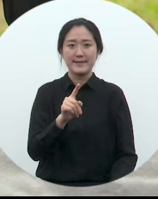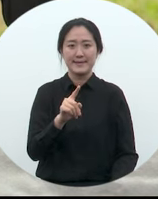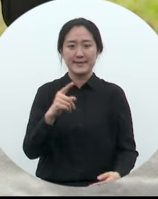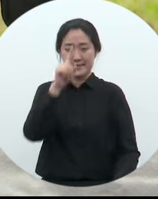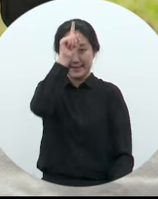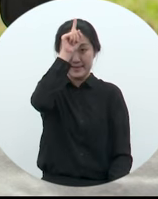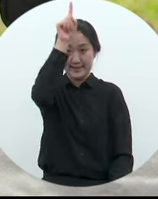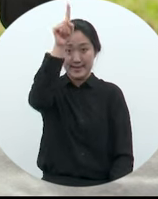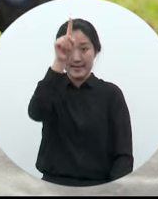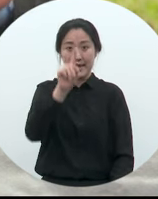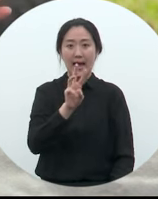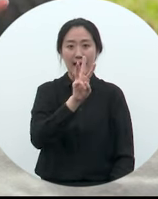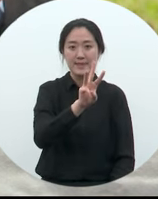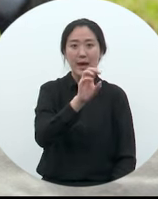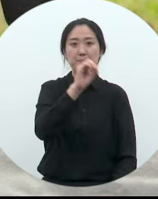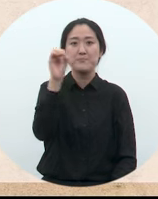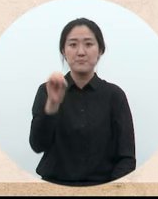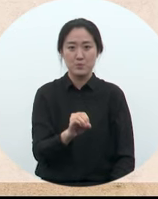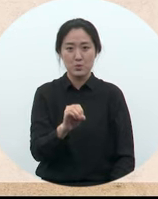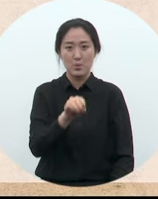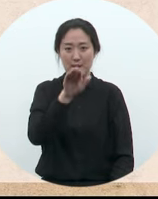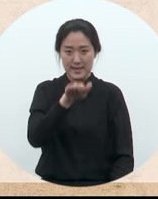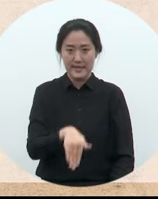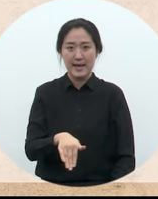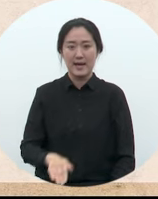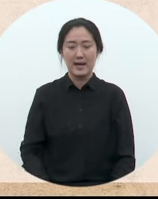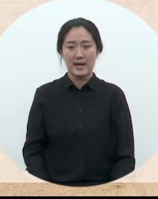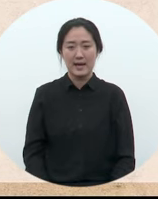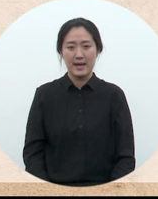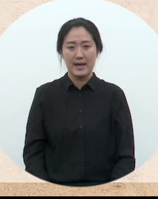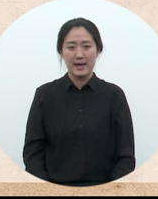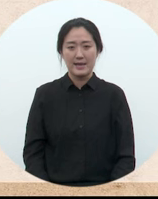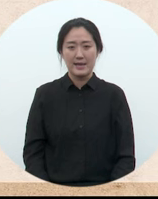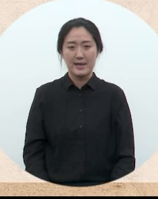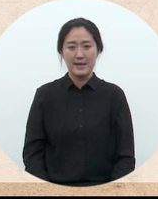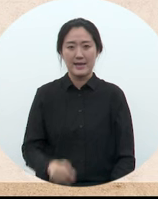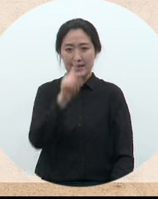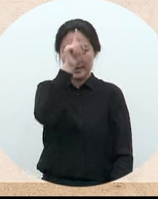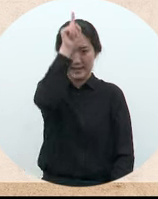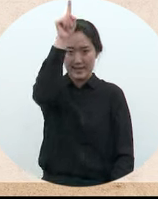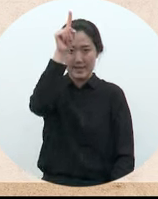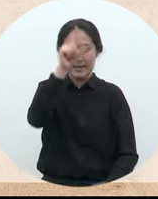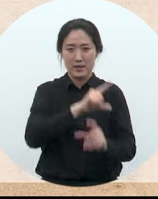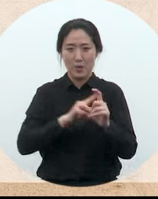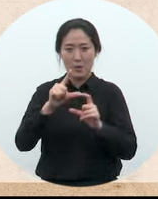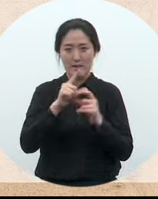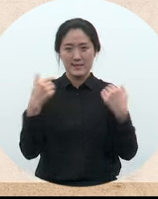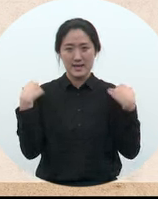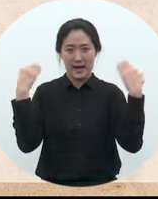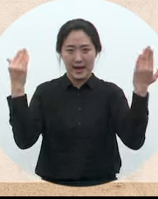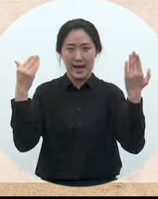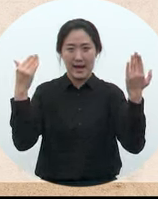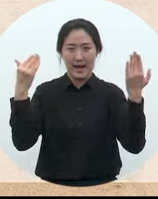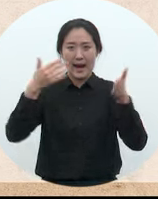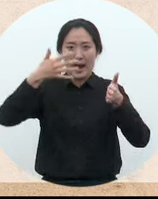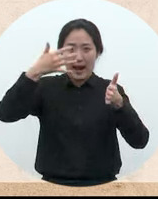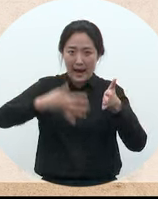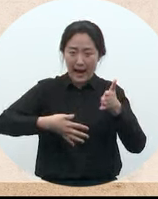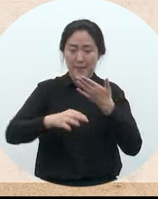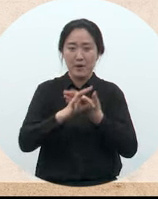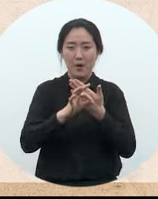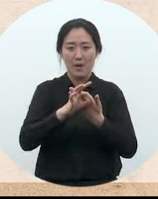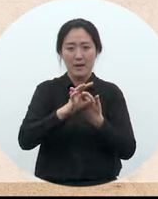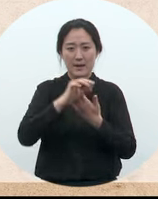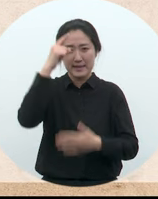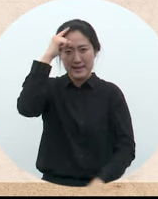첫 번째는 키가 3% 이내에 속하는 경우입니다. 이런 경우에는 나중에 키가 클 수도 있겠지만